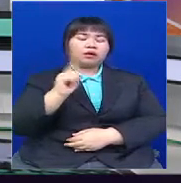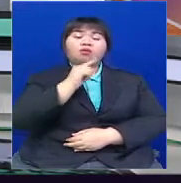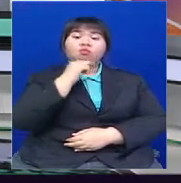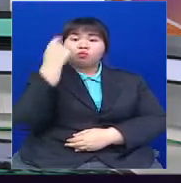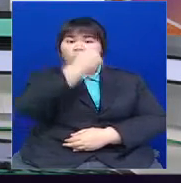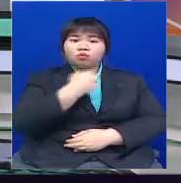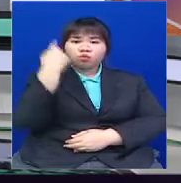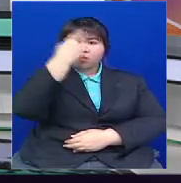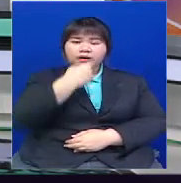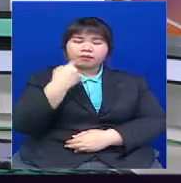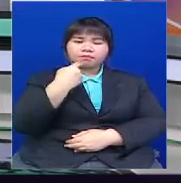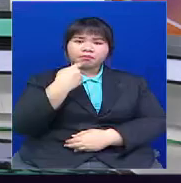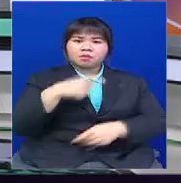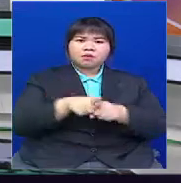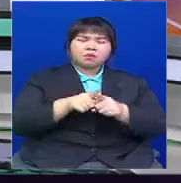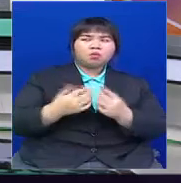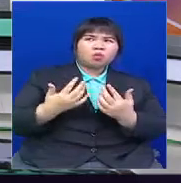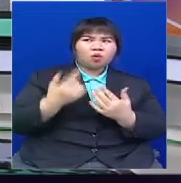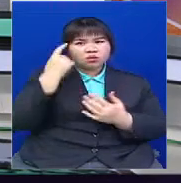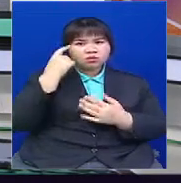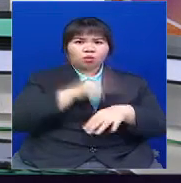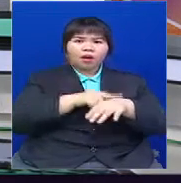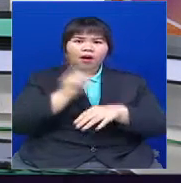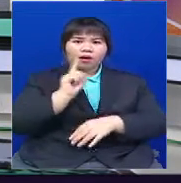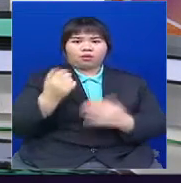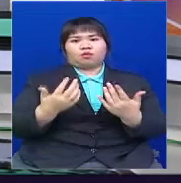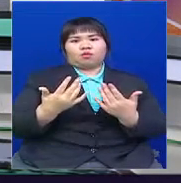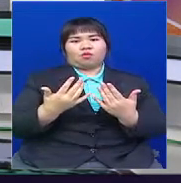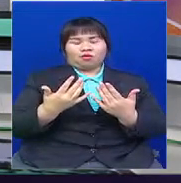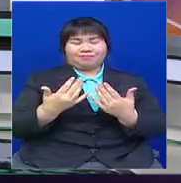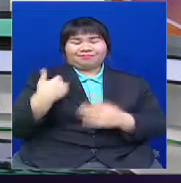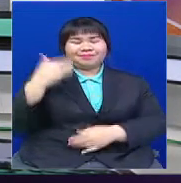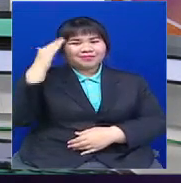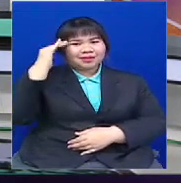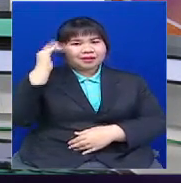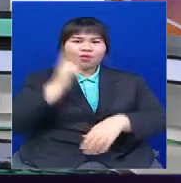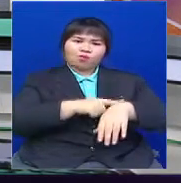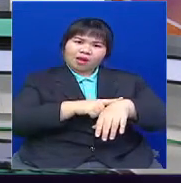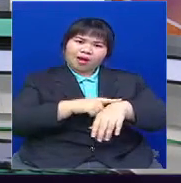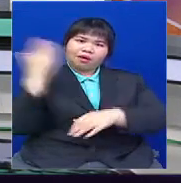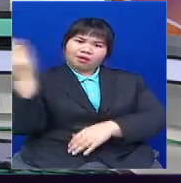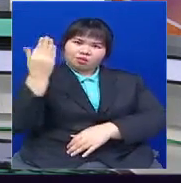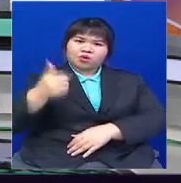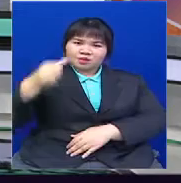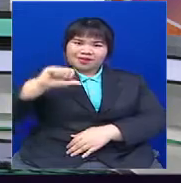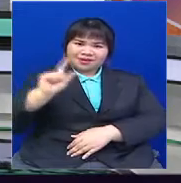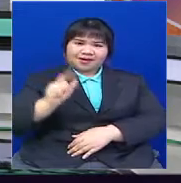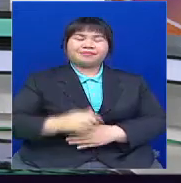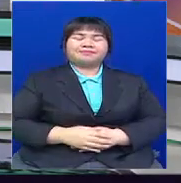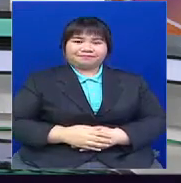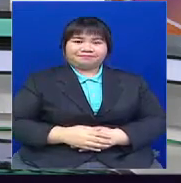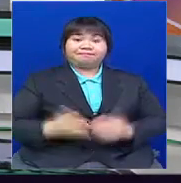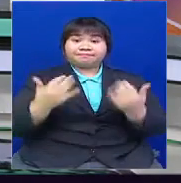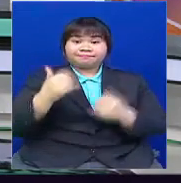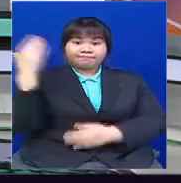ที่ยังผัดกันอยู่เอ๊ะจะไปกี่โมงกี่โมงนี้เดี๋ยวได้ทราบอย่างแน่นอนครับว่าอากาศเป็นใจมากน้อยแค่ไหนครับก็บร